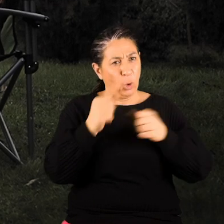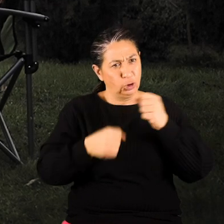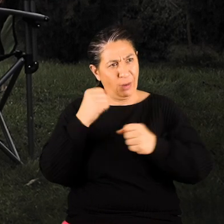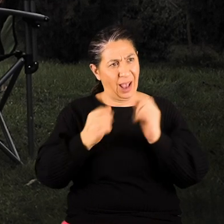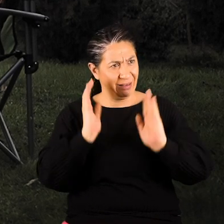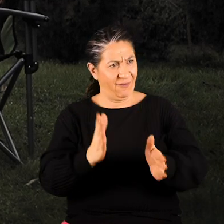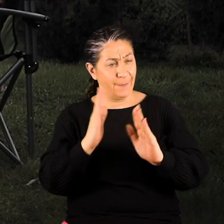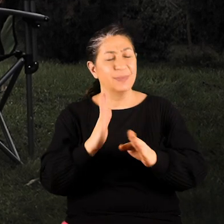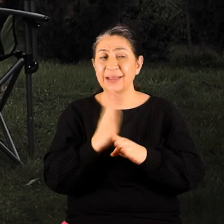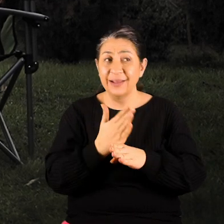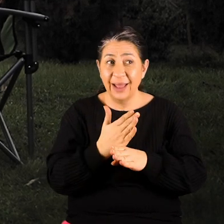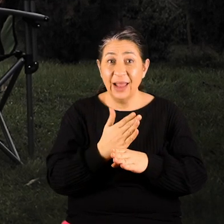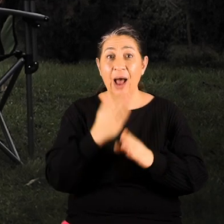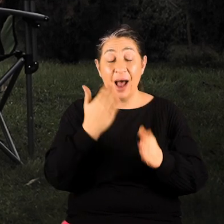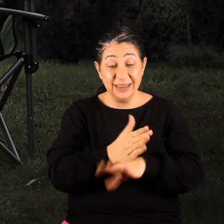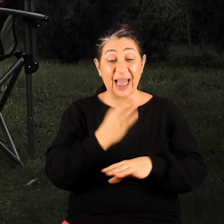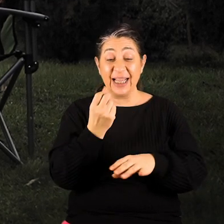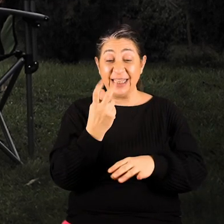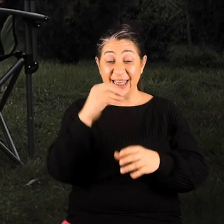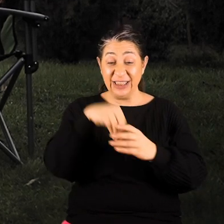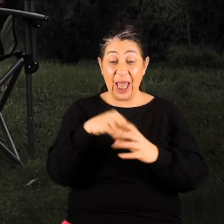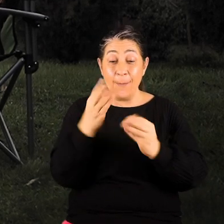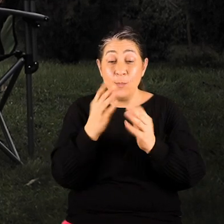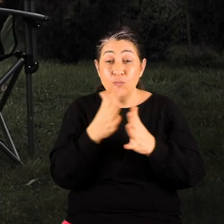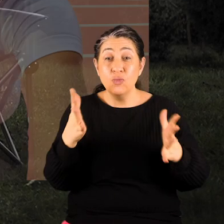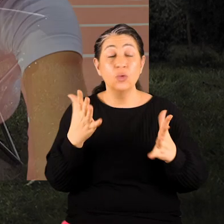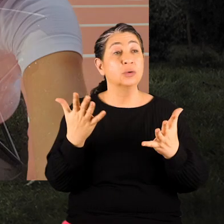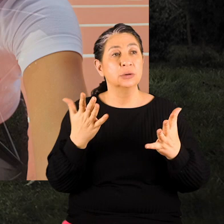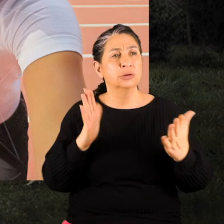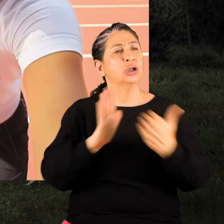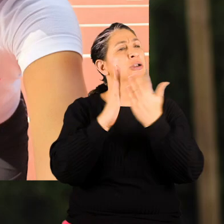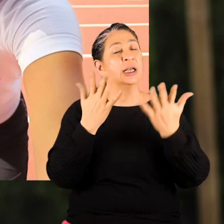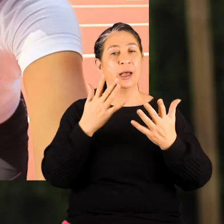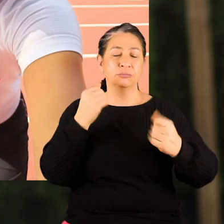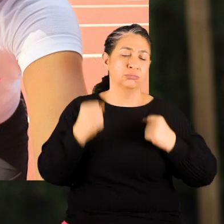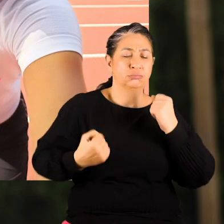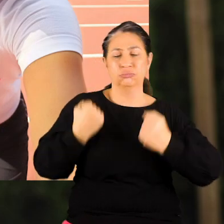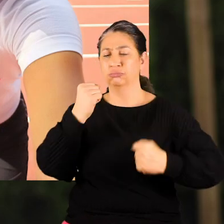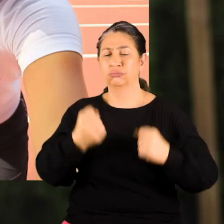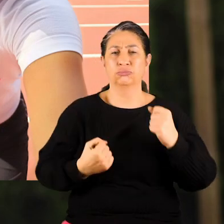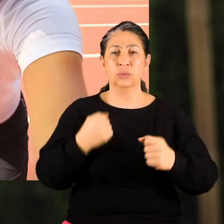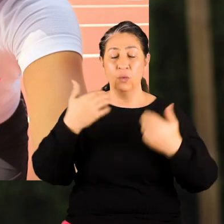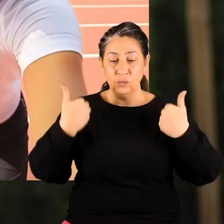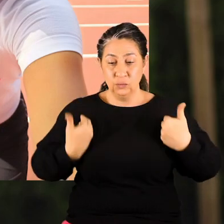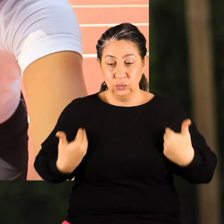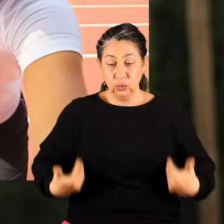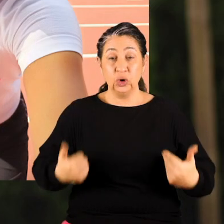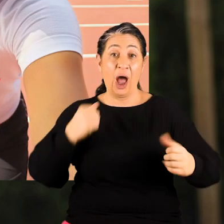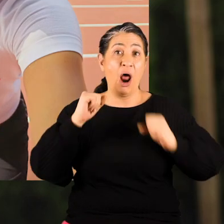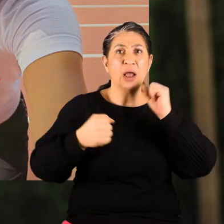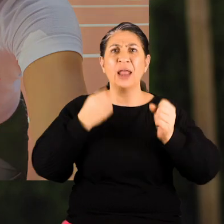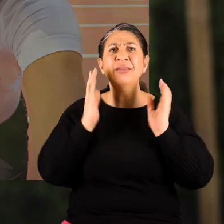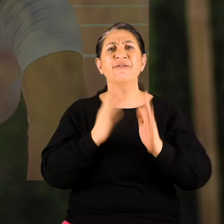ettin. Evet. Çünkü aslında kanser için en büyük silahlardan biri bu hareket etmek değil mi? Evet, evet. Yani hareket etmek, vücudunun